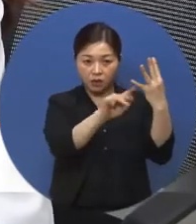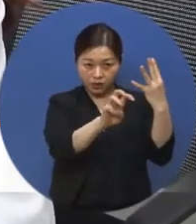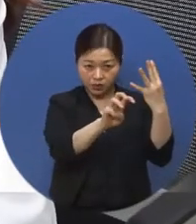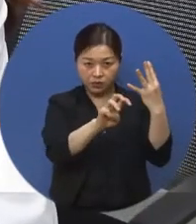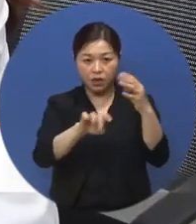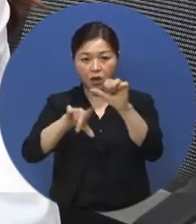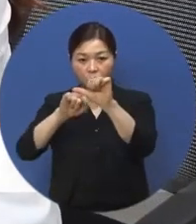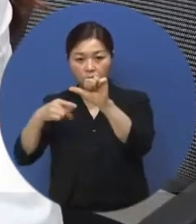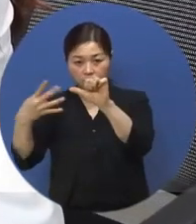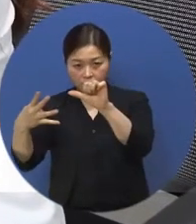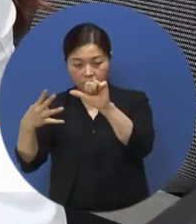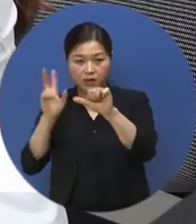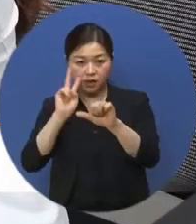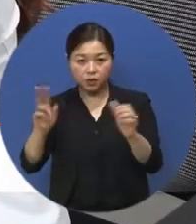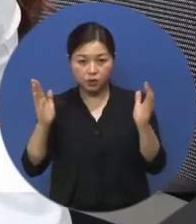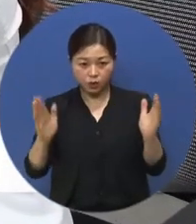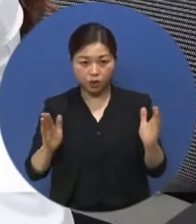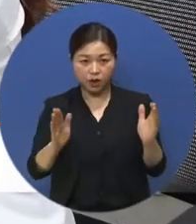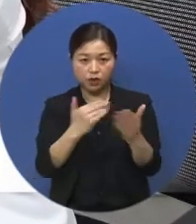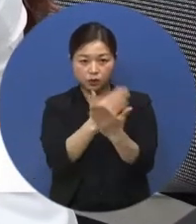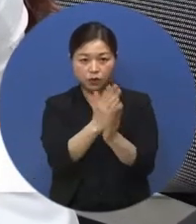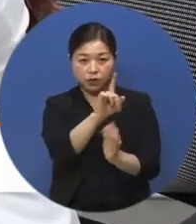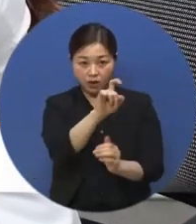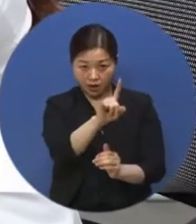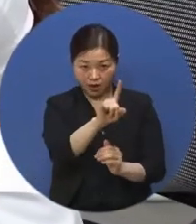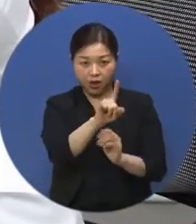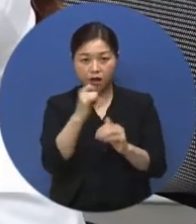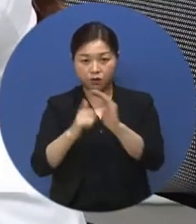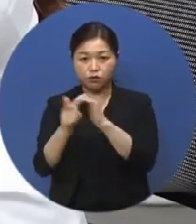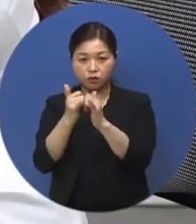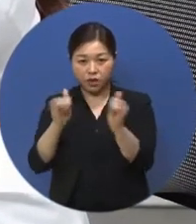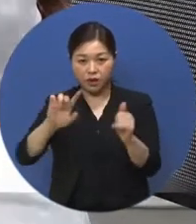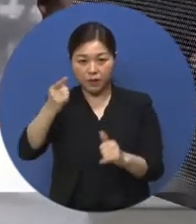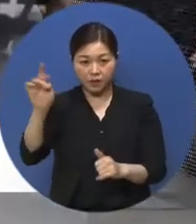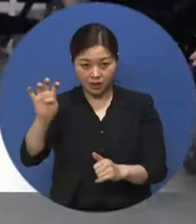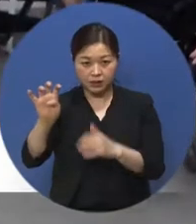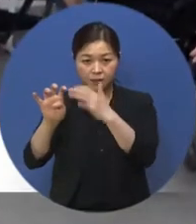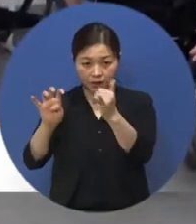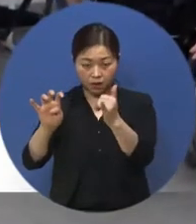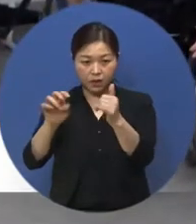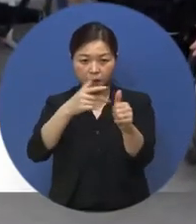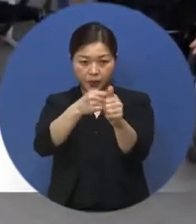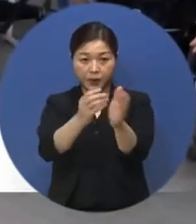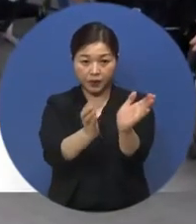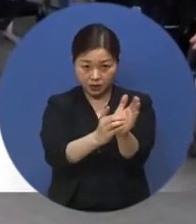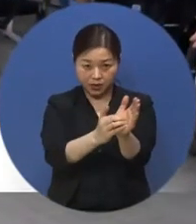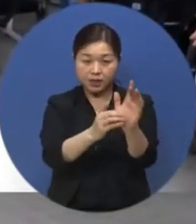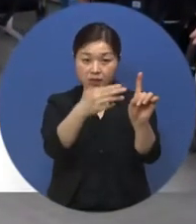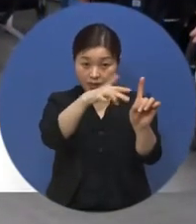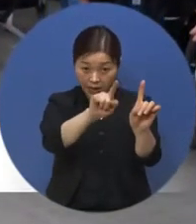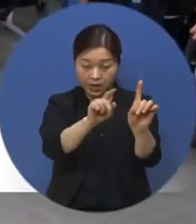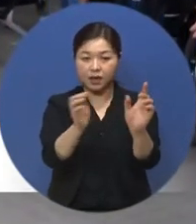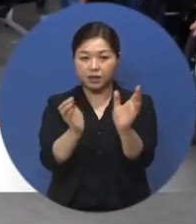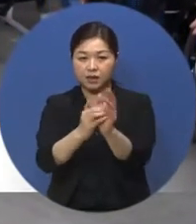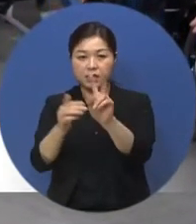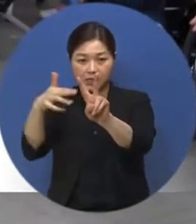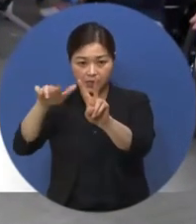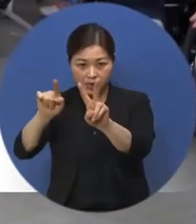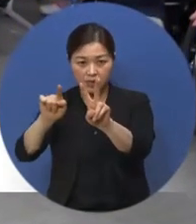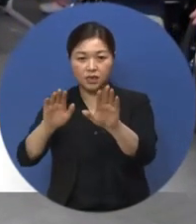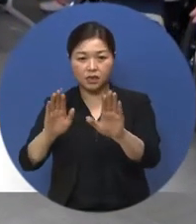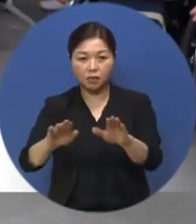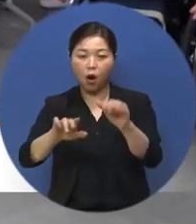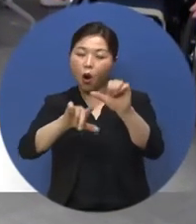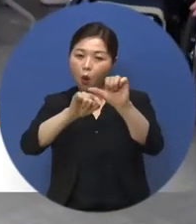양일간 11개 종목 140여 년 선수단이 1차 접종을 받았고 이들에 대한 2차 접종은 이달 하순